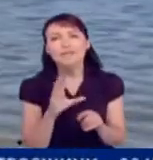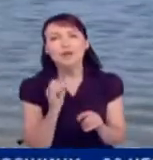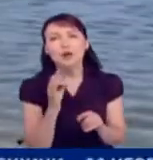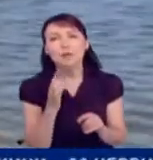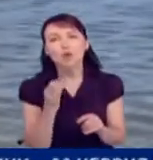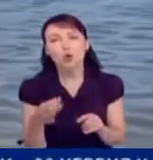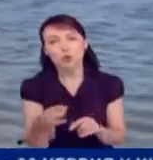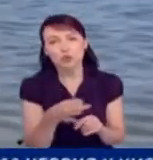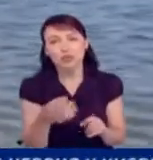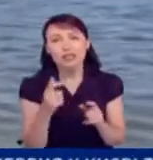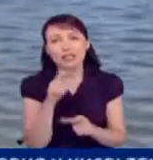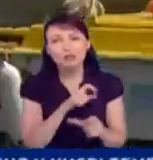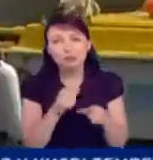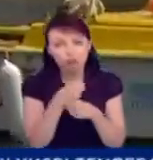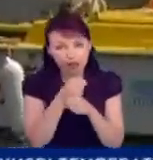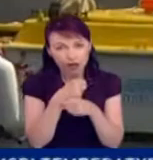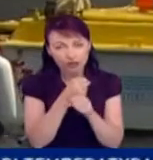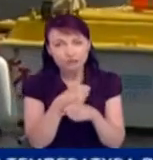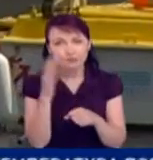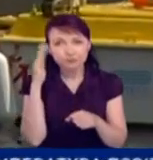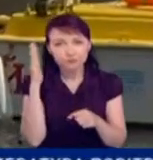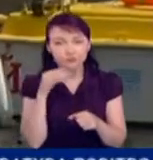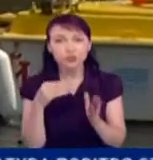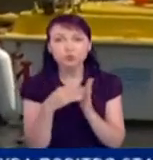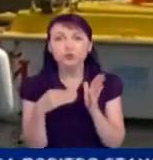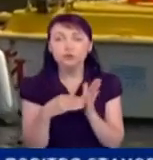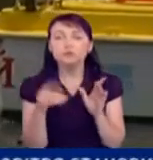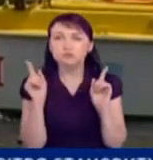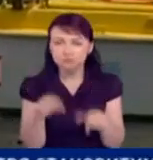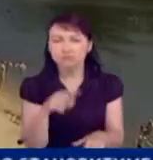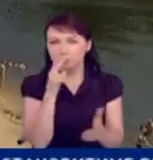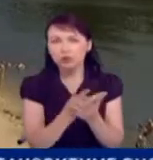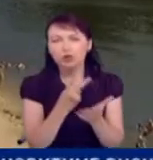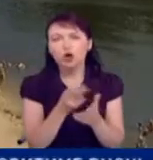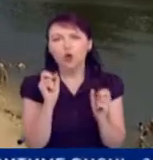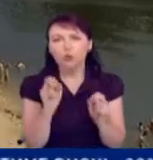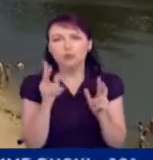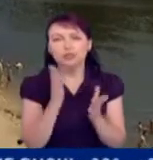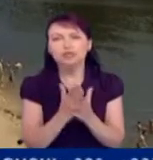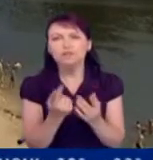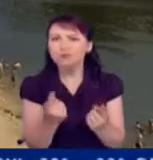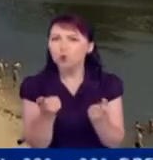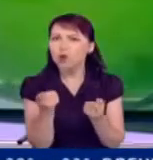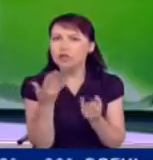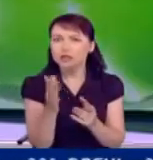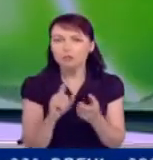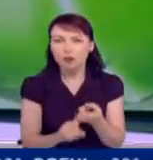озері. Хімічні аналізи води на пляжах у Пущі Водиці також вказали на небезпечно високу кількість бактерій.